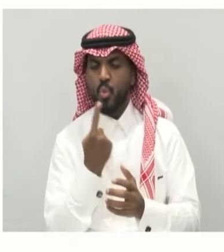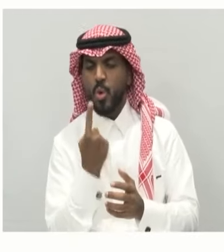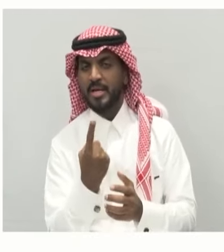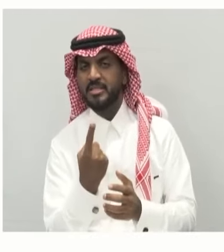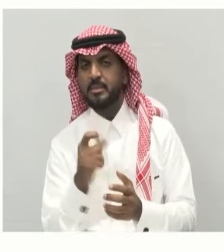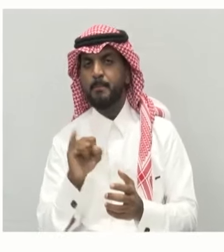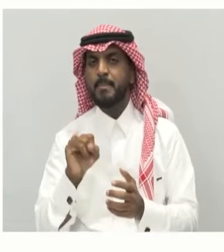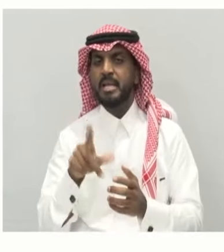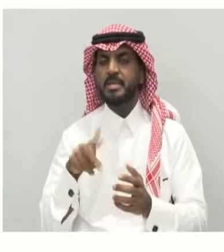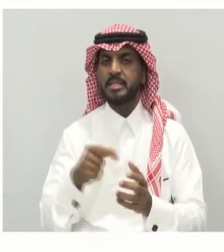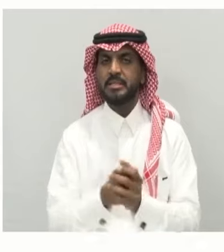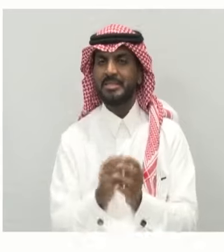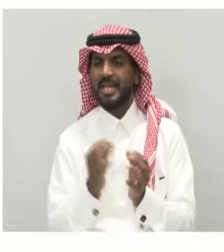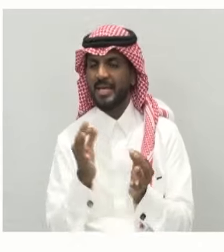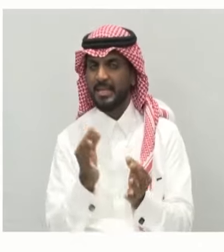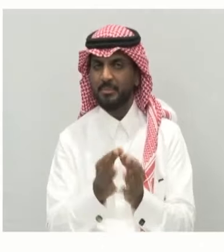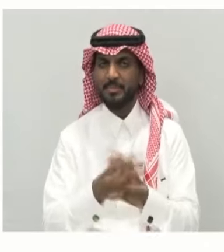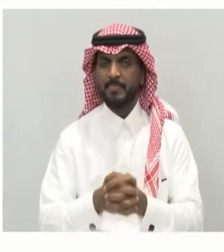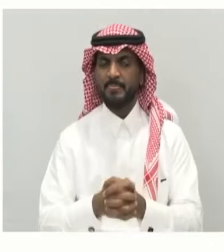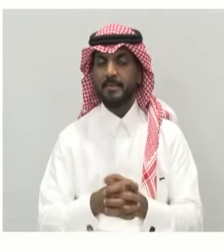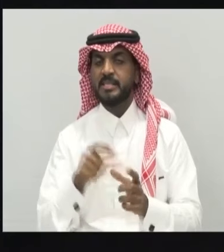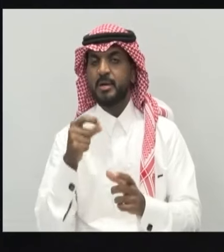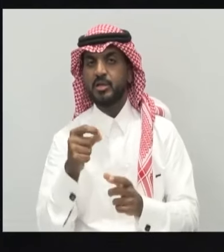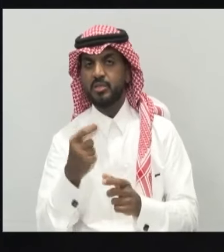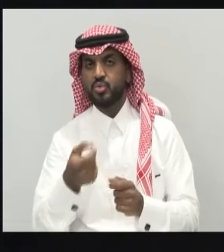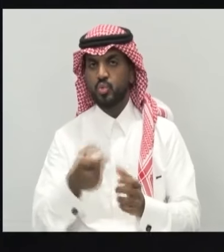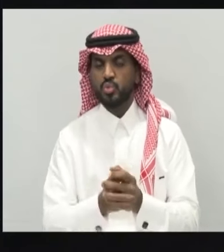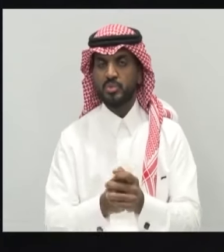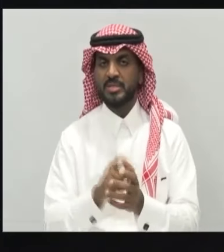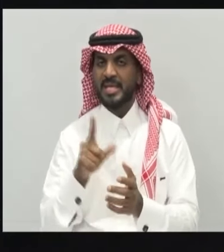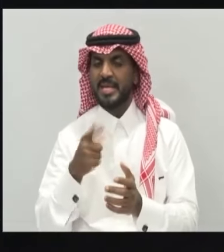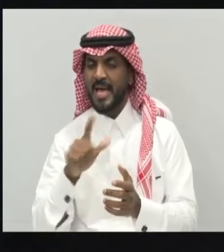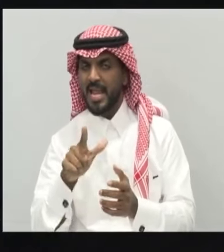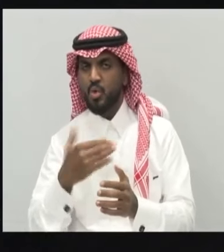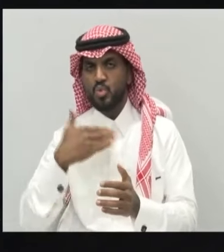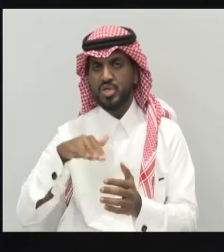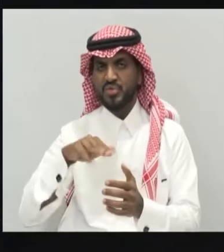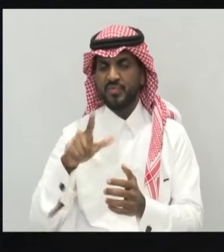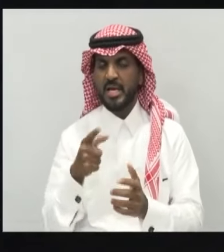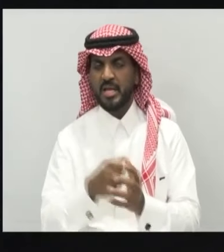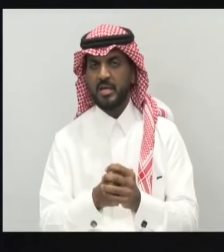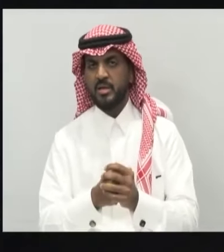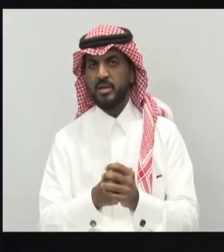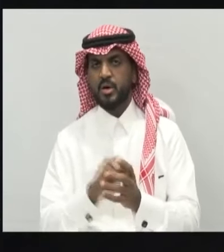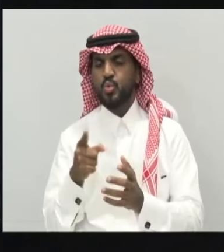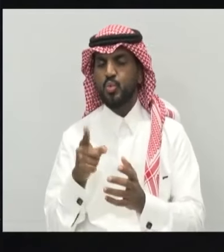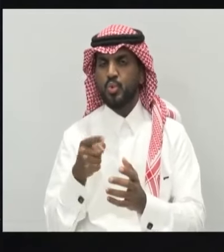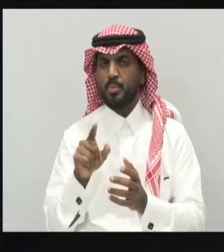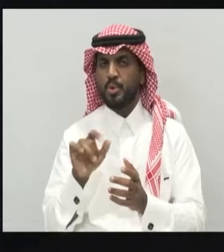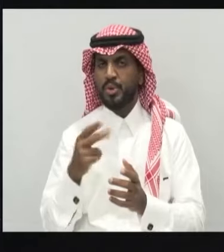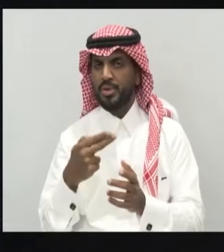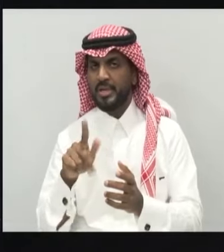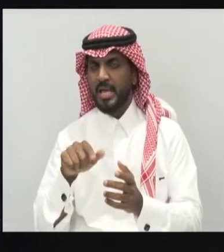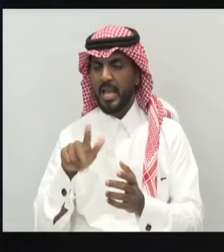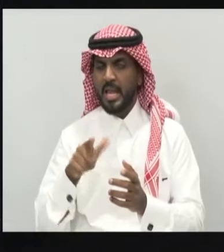ملي تقريبا يا ابطال سماكه قطعه النقود الريال او النصف ريال او الربع ريال